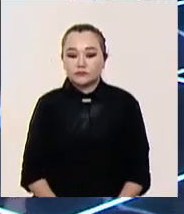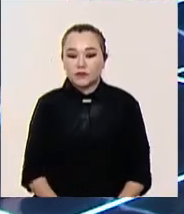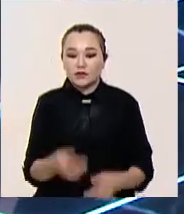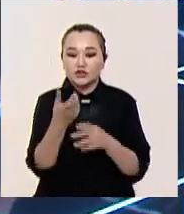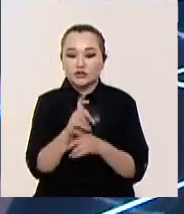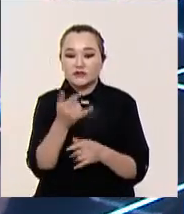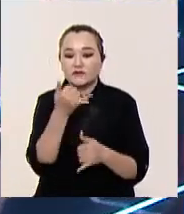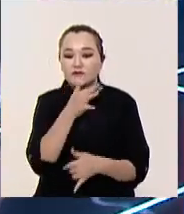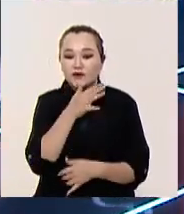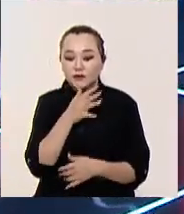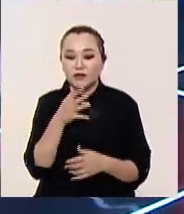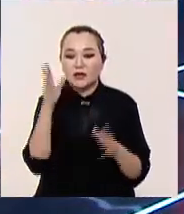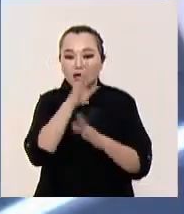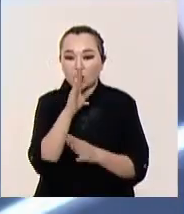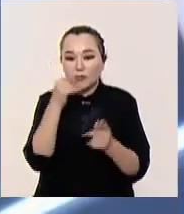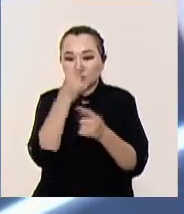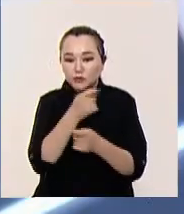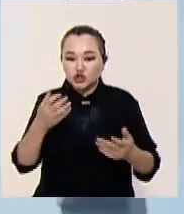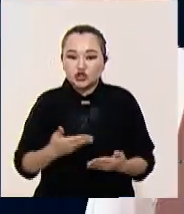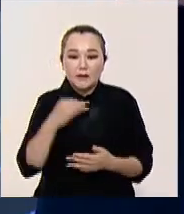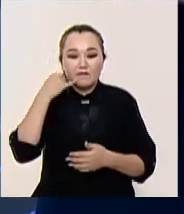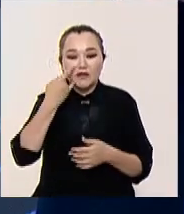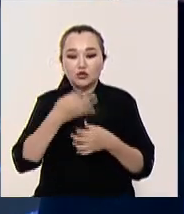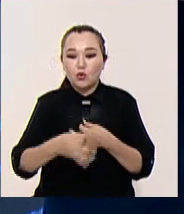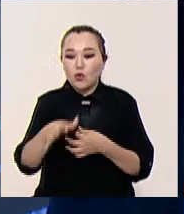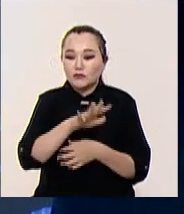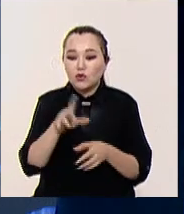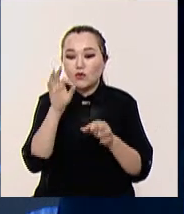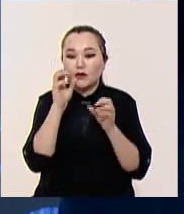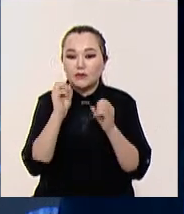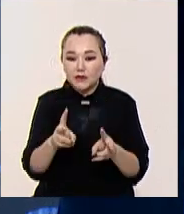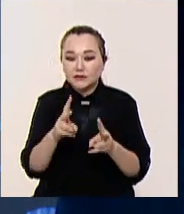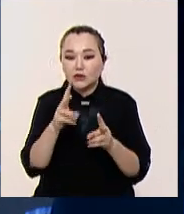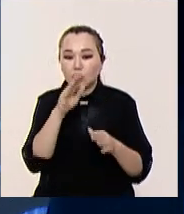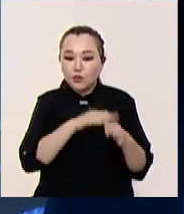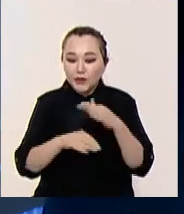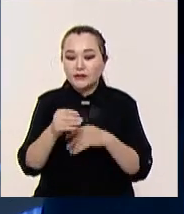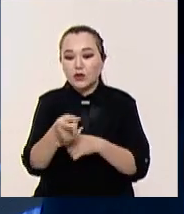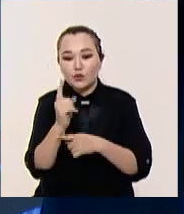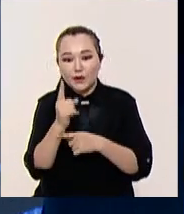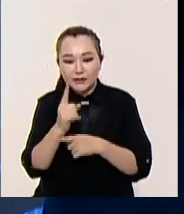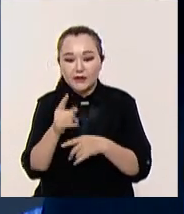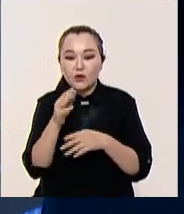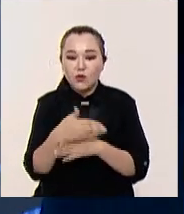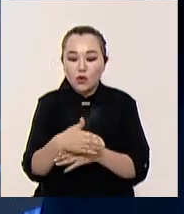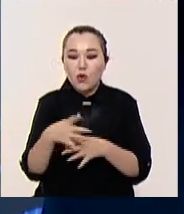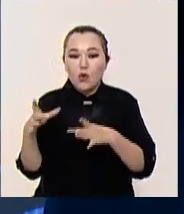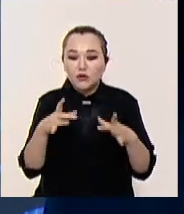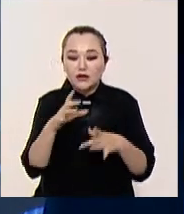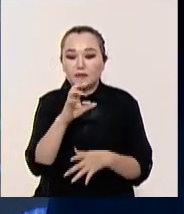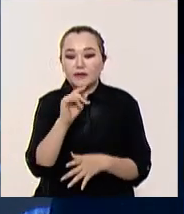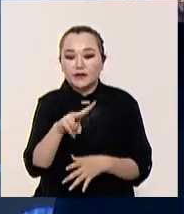А тем временем экологи предупреждают жителей Павлодарской области об опасности купания и ловли рыбы в озере